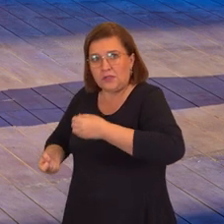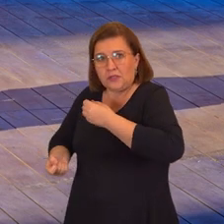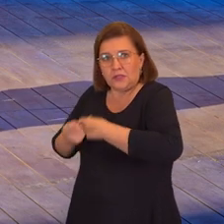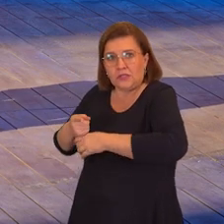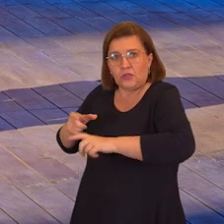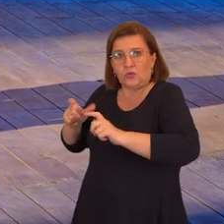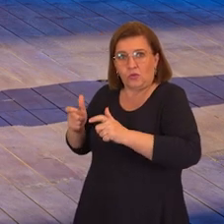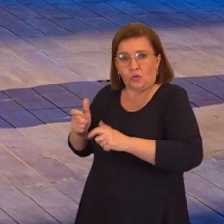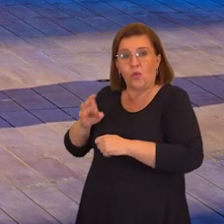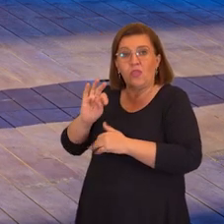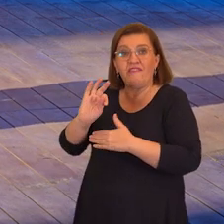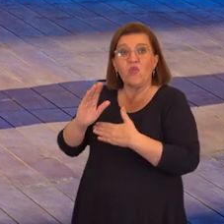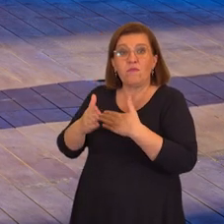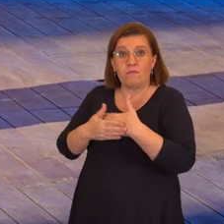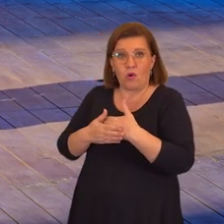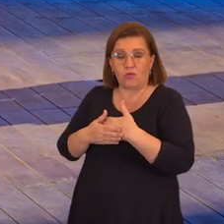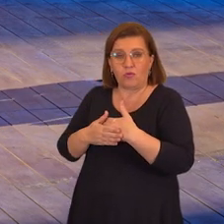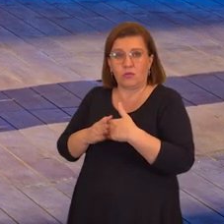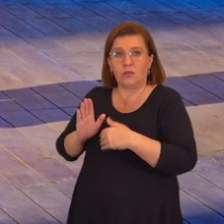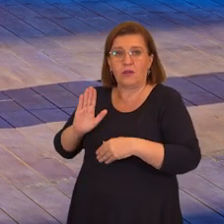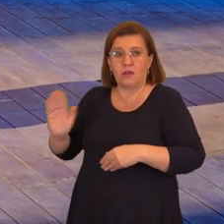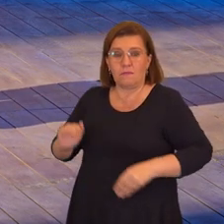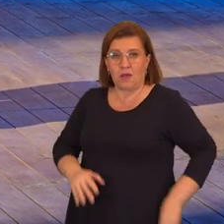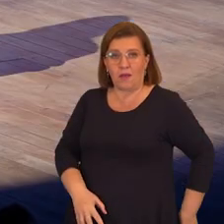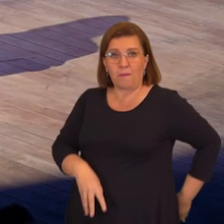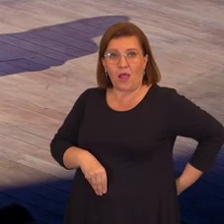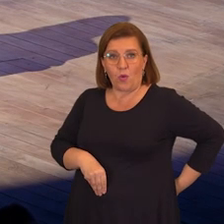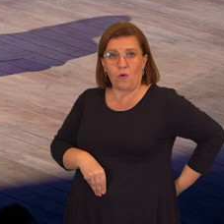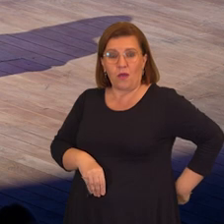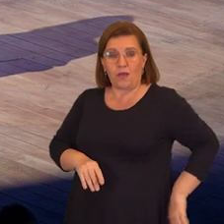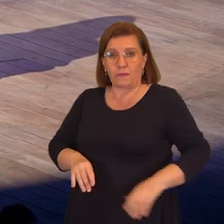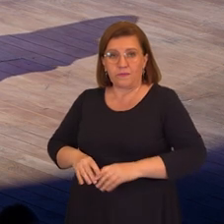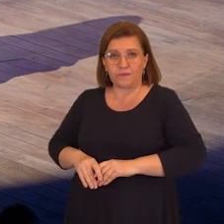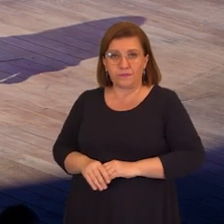jej mąż ma na sobie pieluchę.